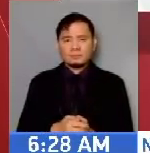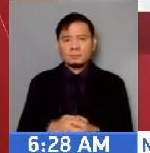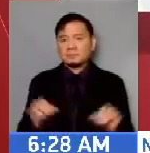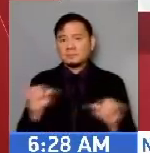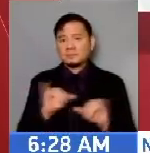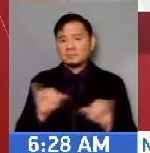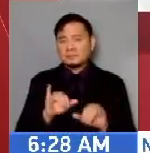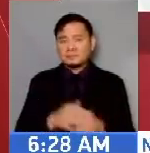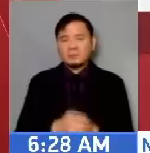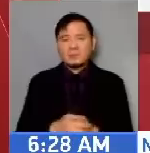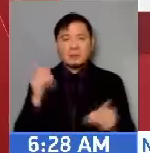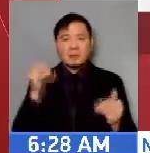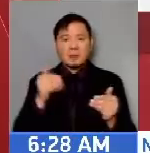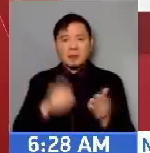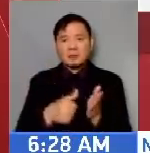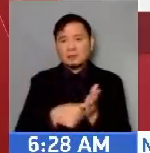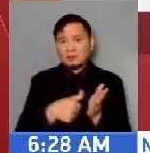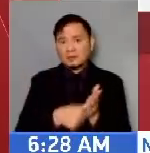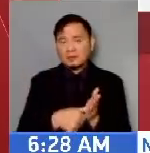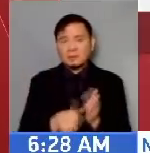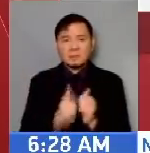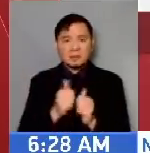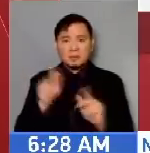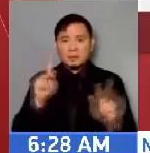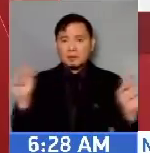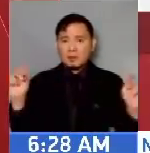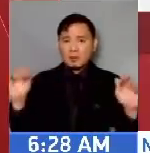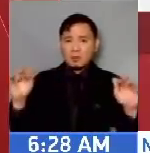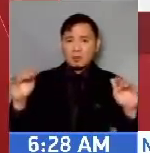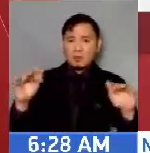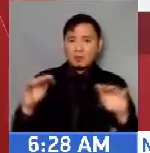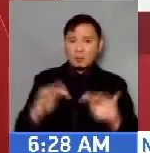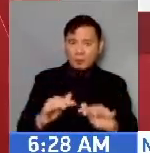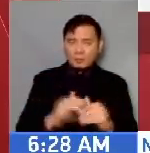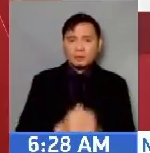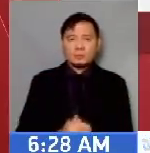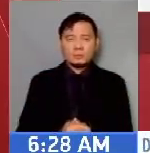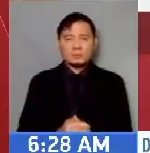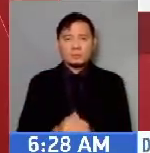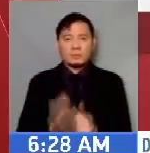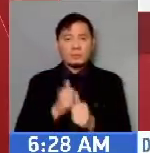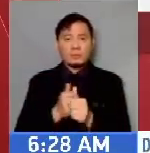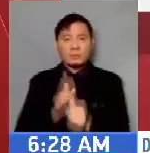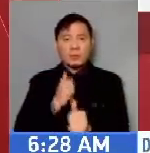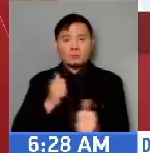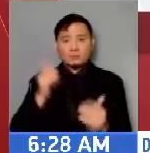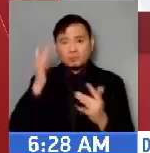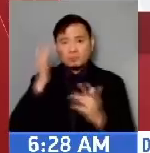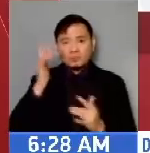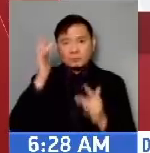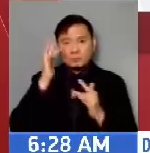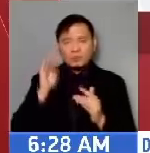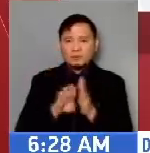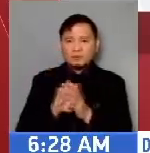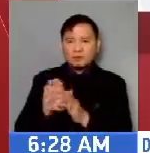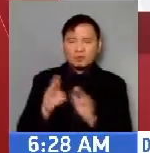na siguradong dagsa ang mga boboto at para raw makaiwas ulit sa pagsipa ng mga